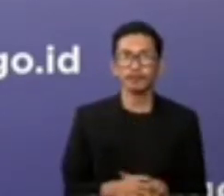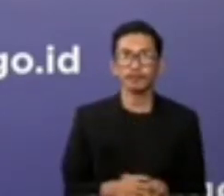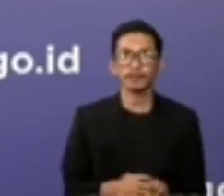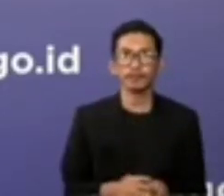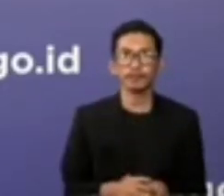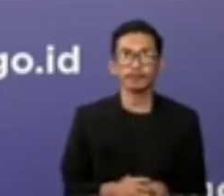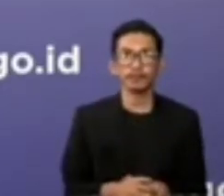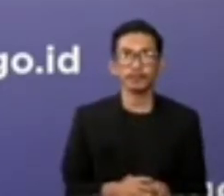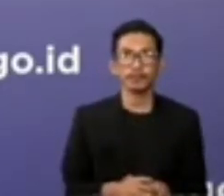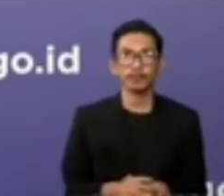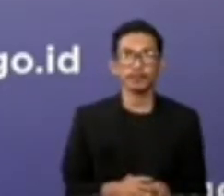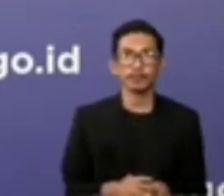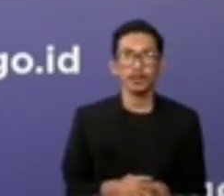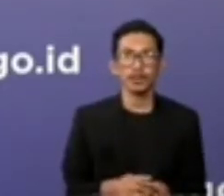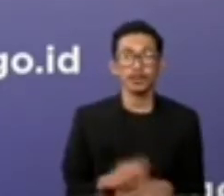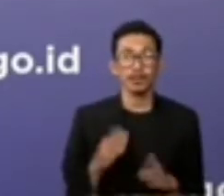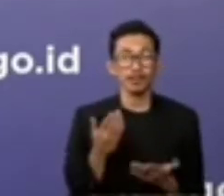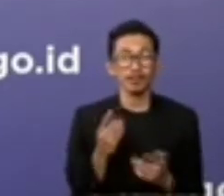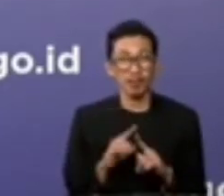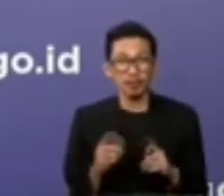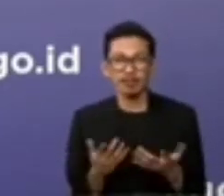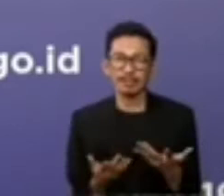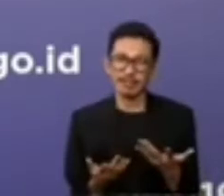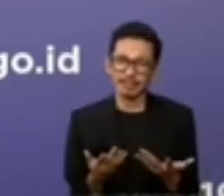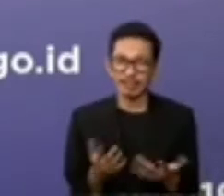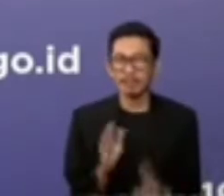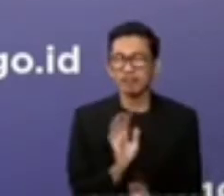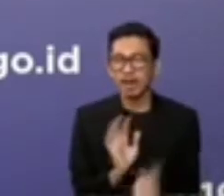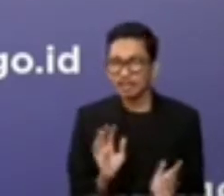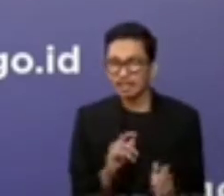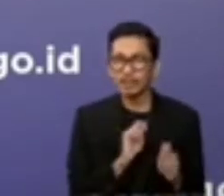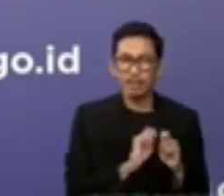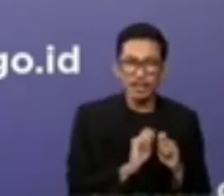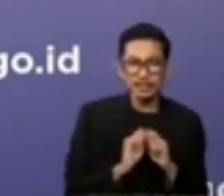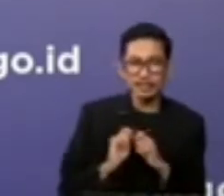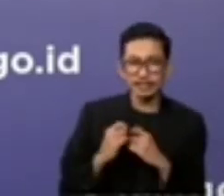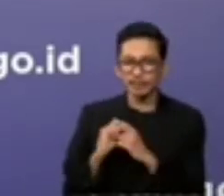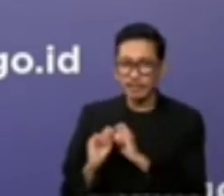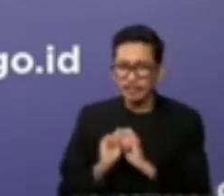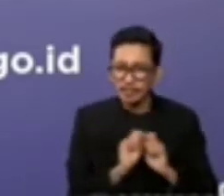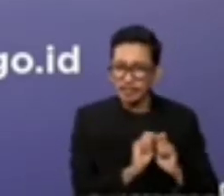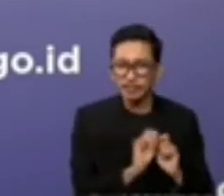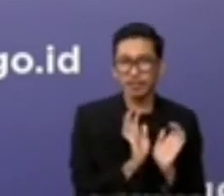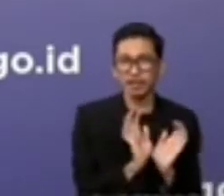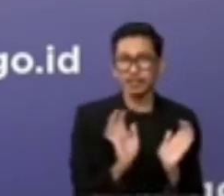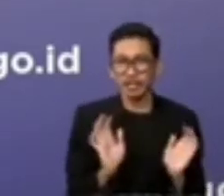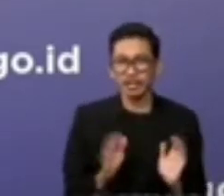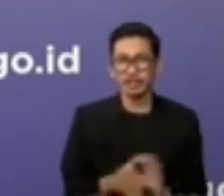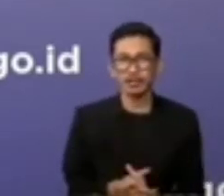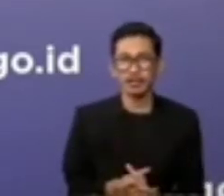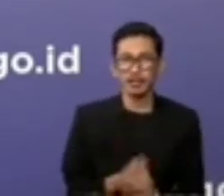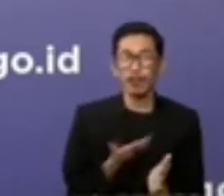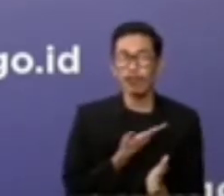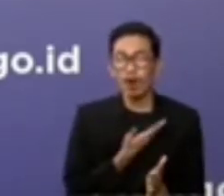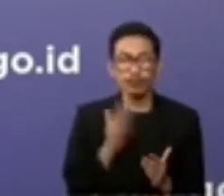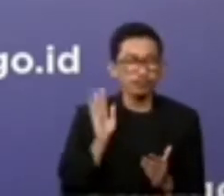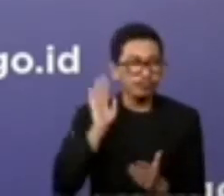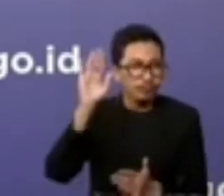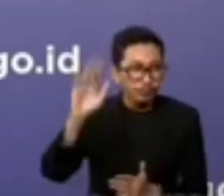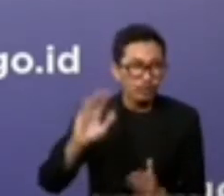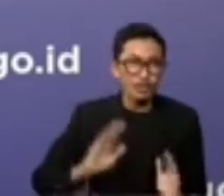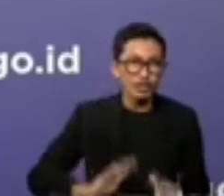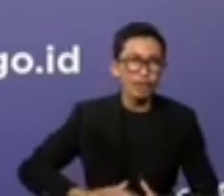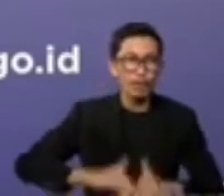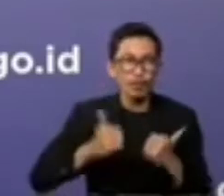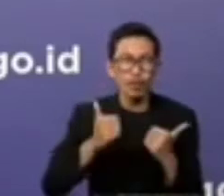sendiri, masih banyak peningkatan, perbaikan, penyempurnaan yang akan kami lakukan untuk memastikan semakin banyak yang sembuh dan semakin